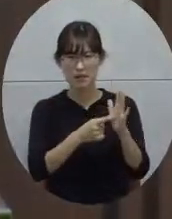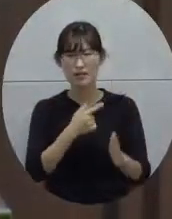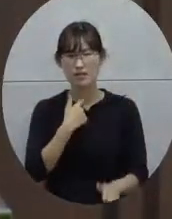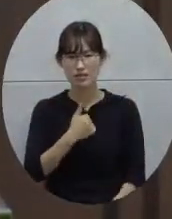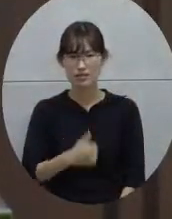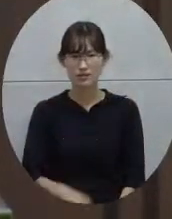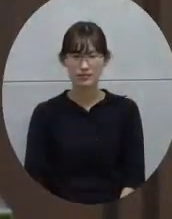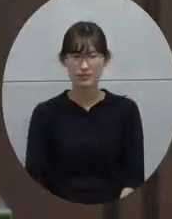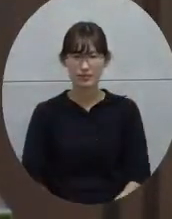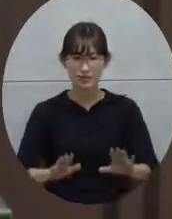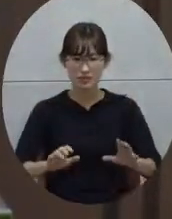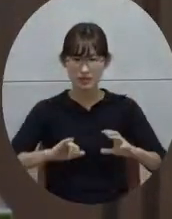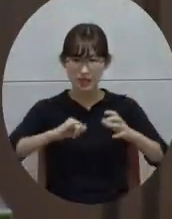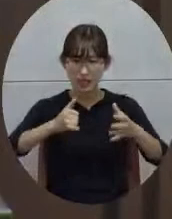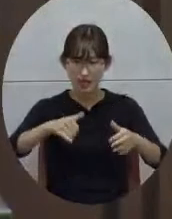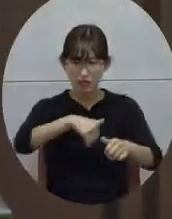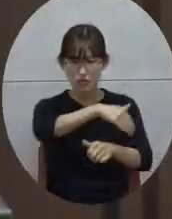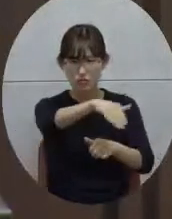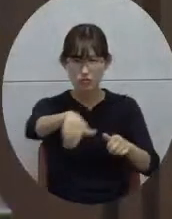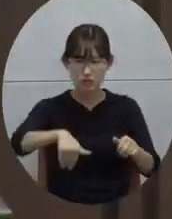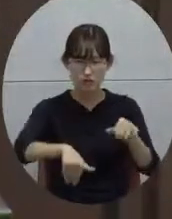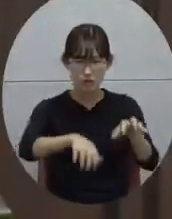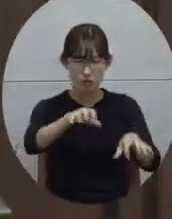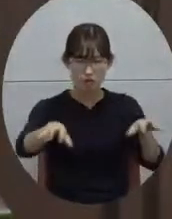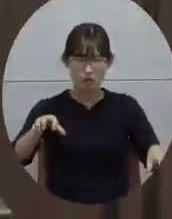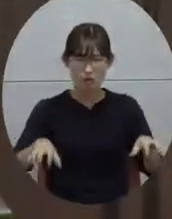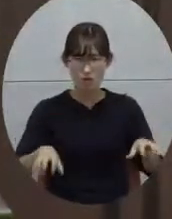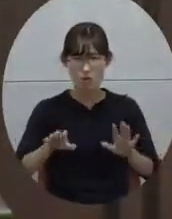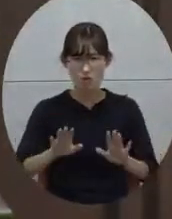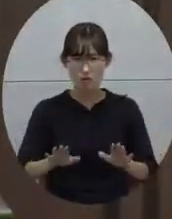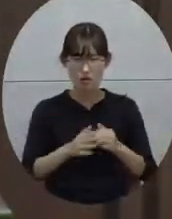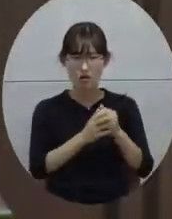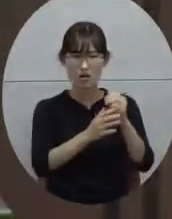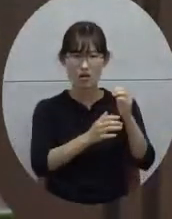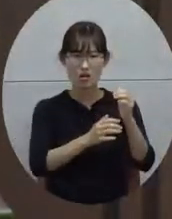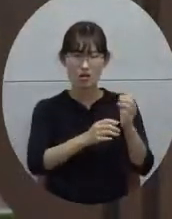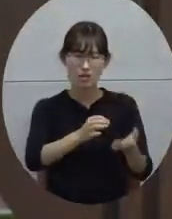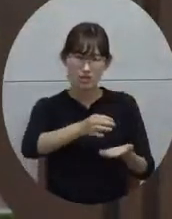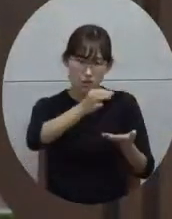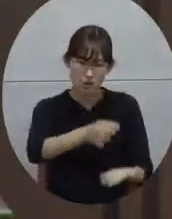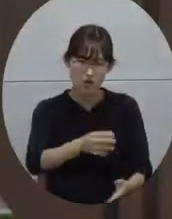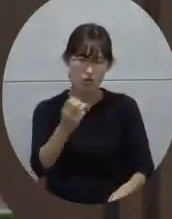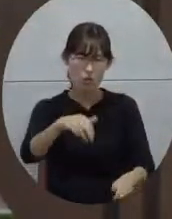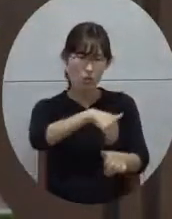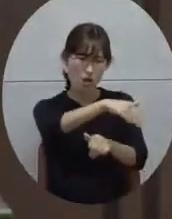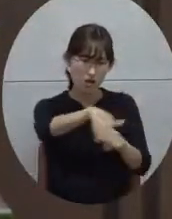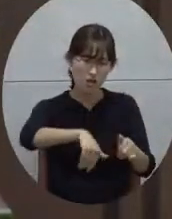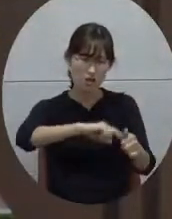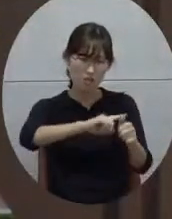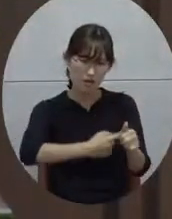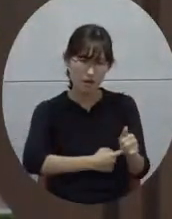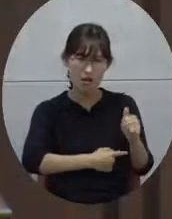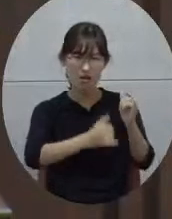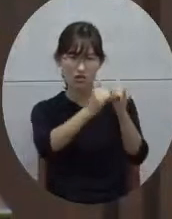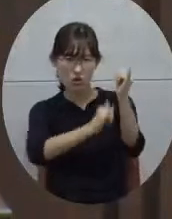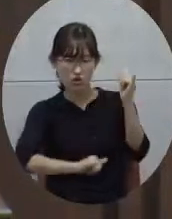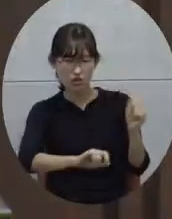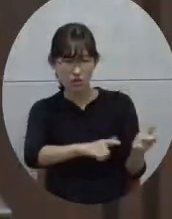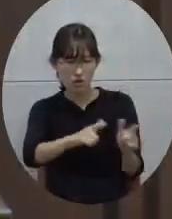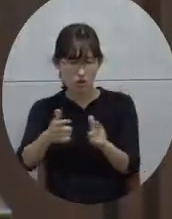세계는 저마다의 고유한 역사 문화와 자연환경 등을 활용하여 다채로운 콘텐츠로